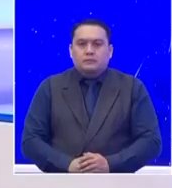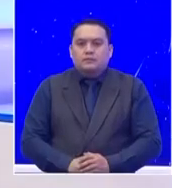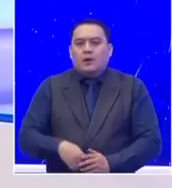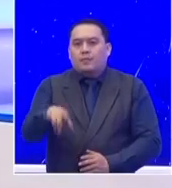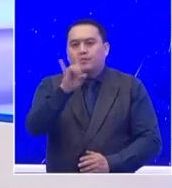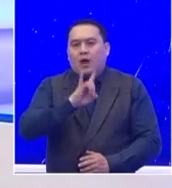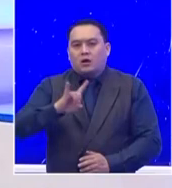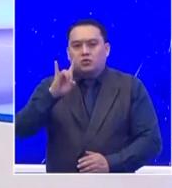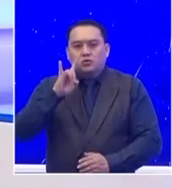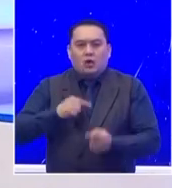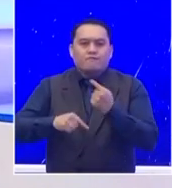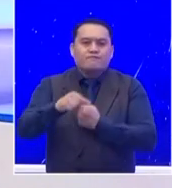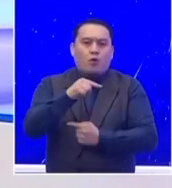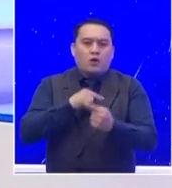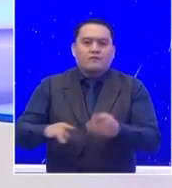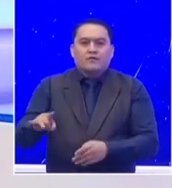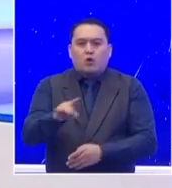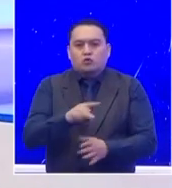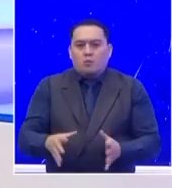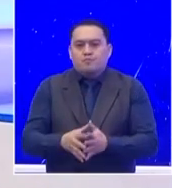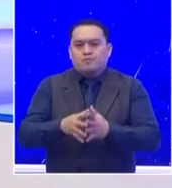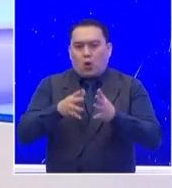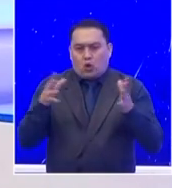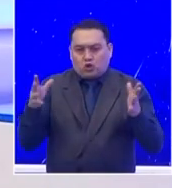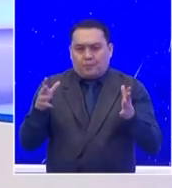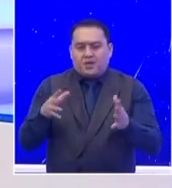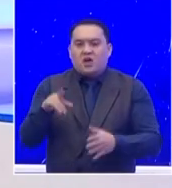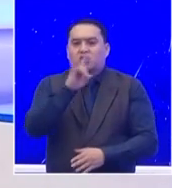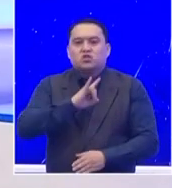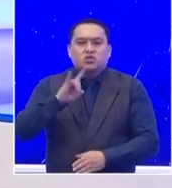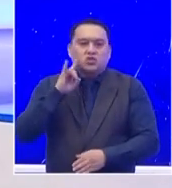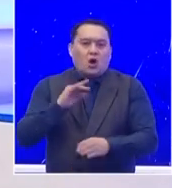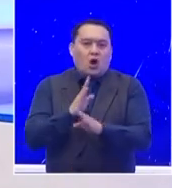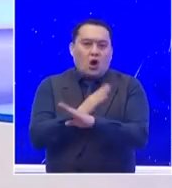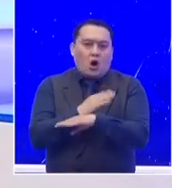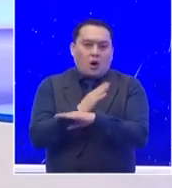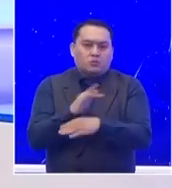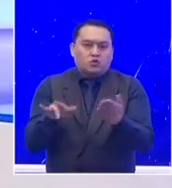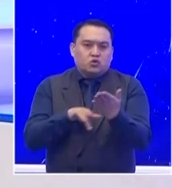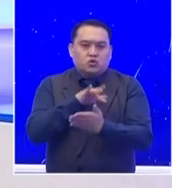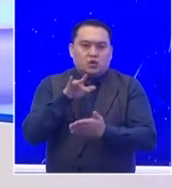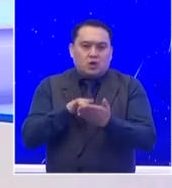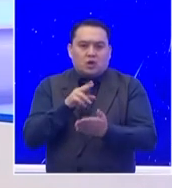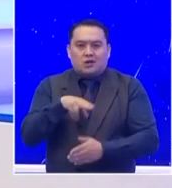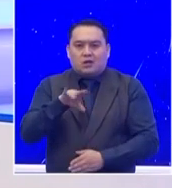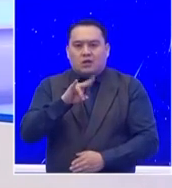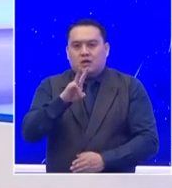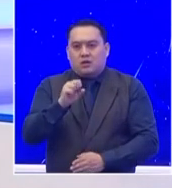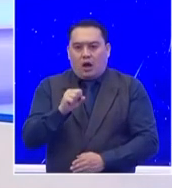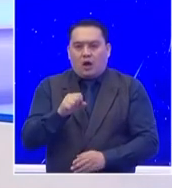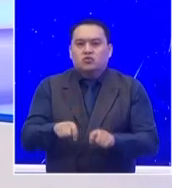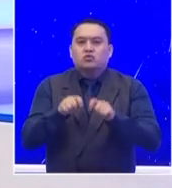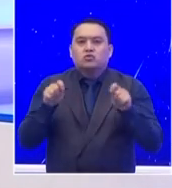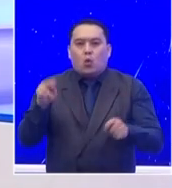Женское дело. Бизнес-вумен в регионе становится все больше. Одна из них – жительница города Капшигай Дина Тайшибаева.